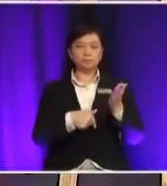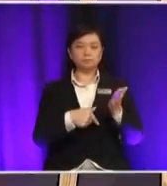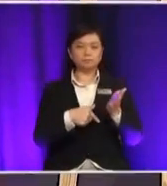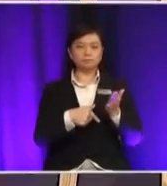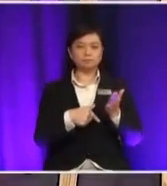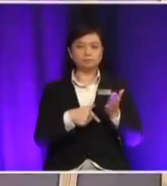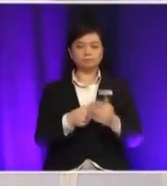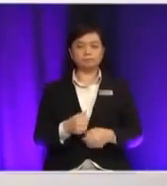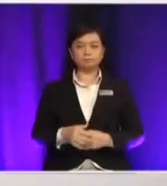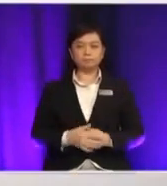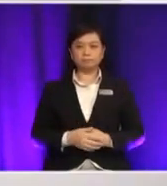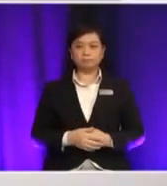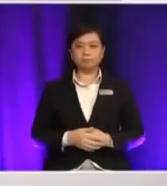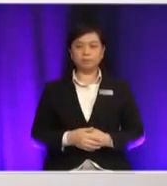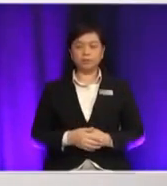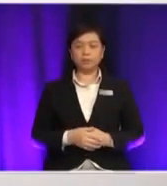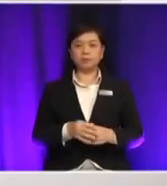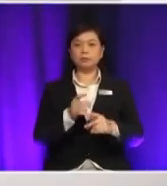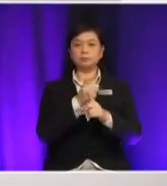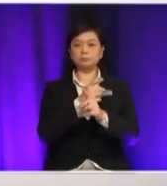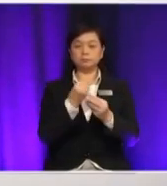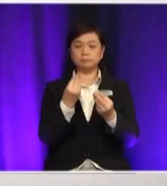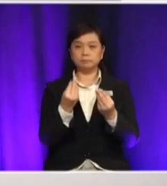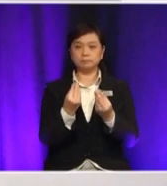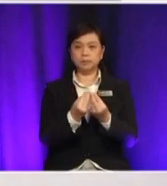kromosom adalah separuh upload